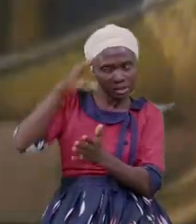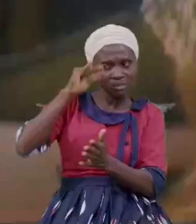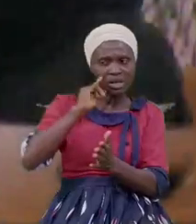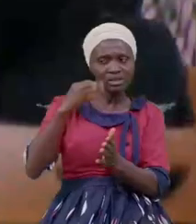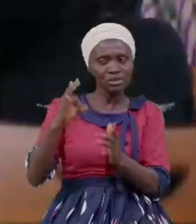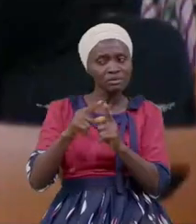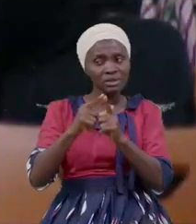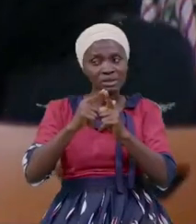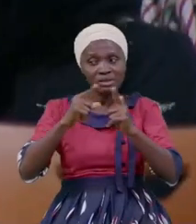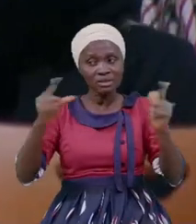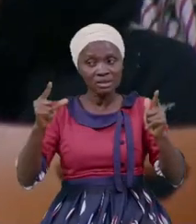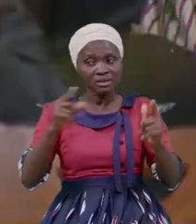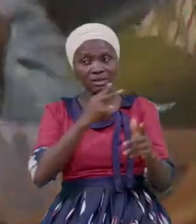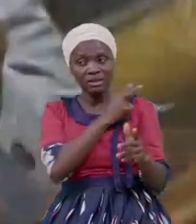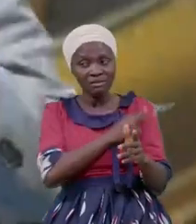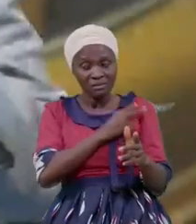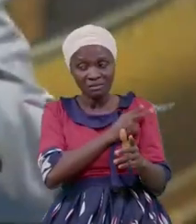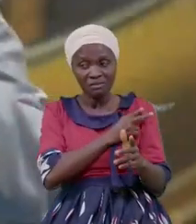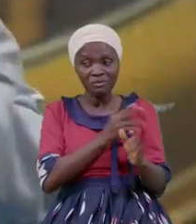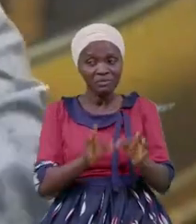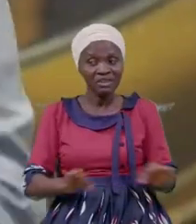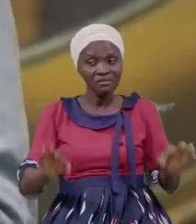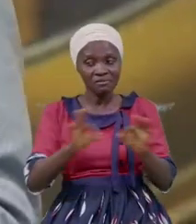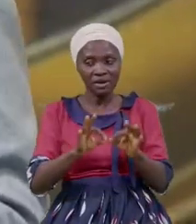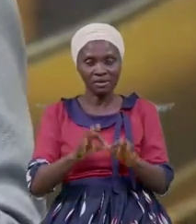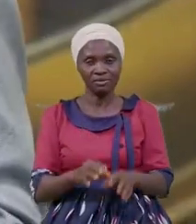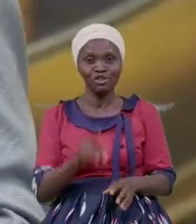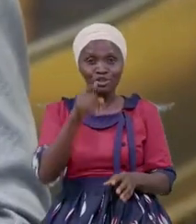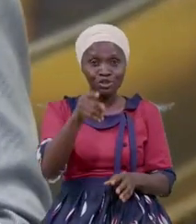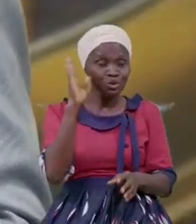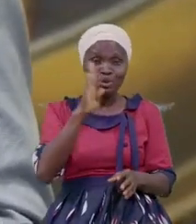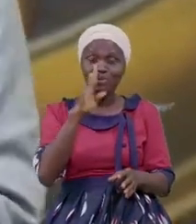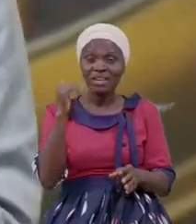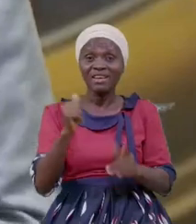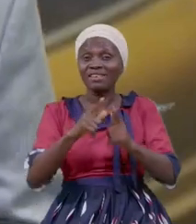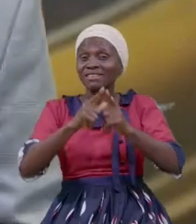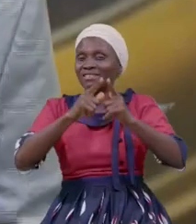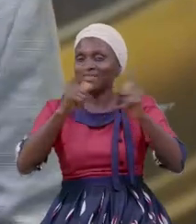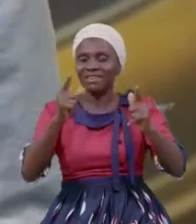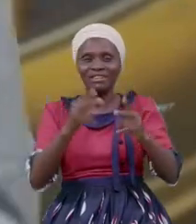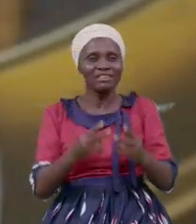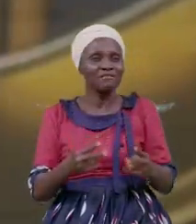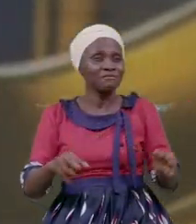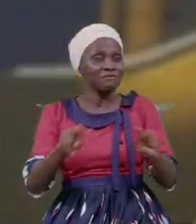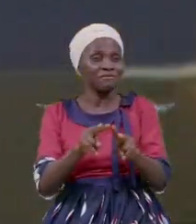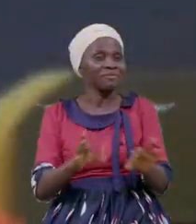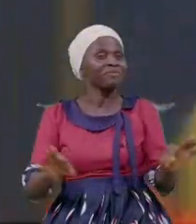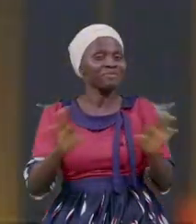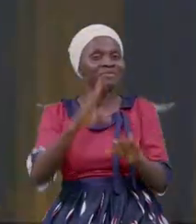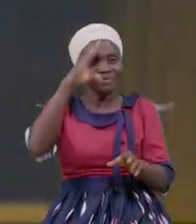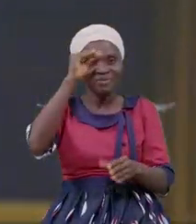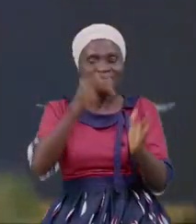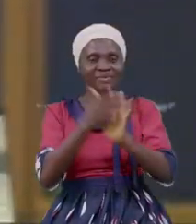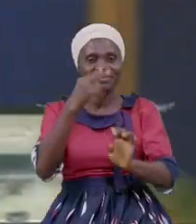grande valeur et tu marches comme ça et tu parles comme ça est-ce que je peux